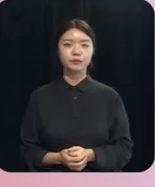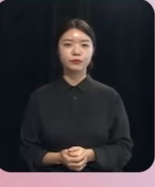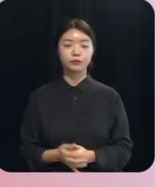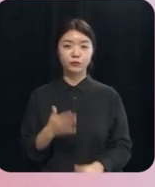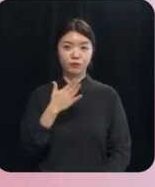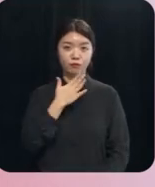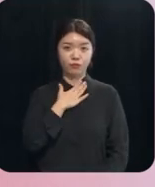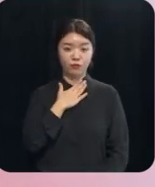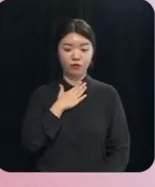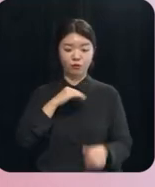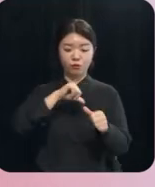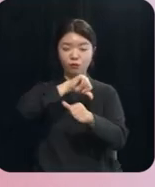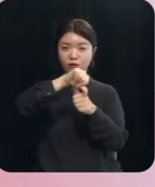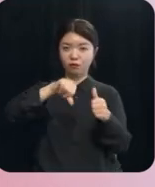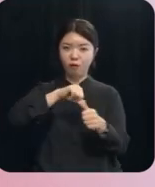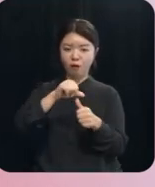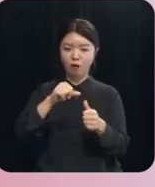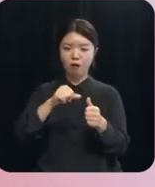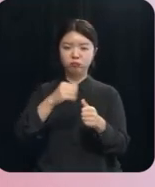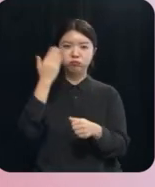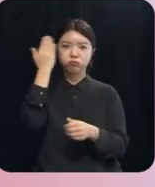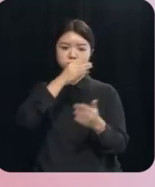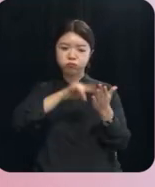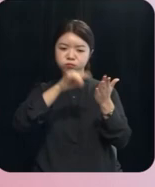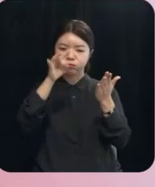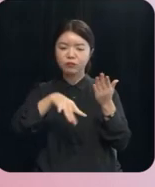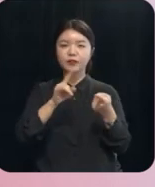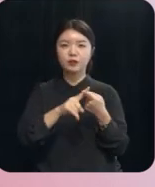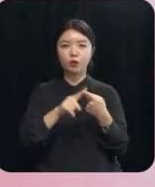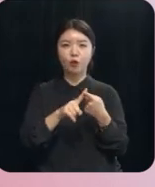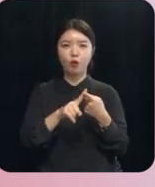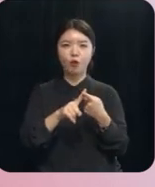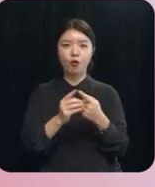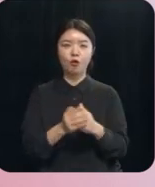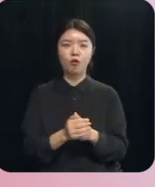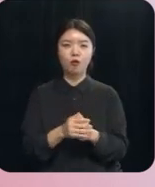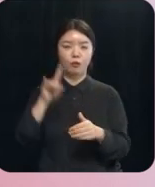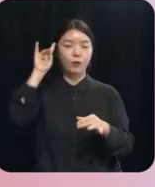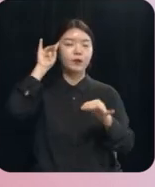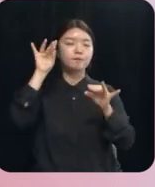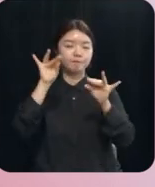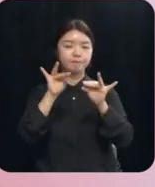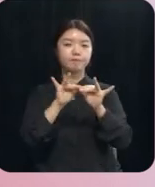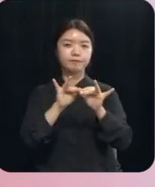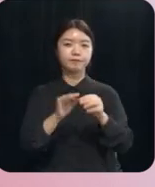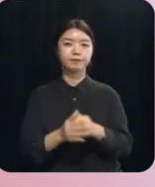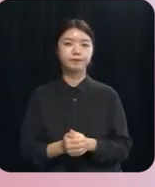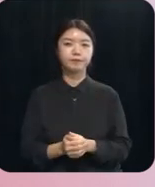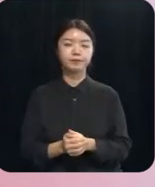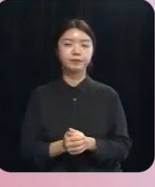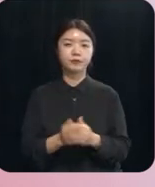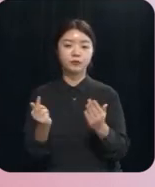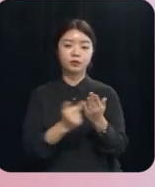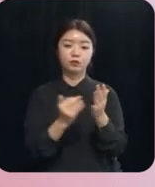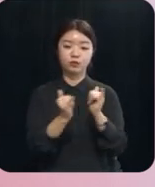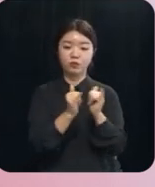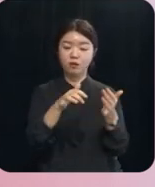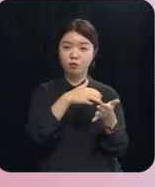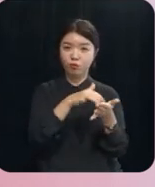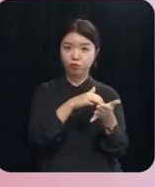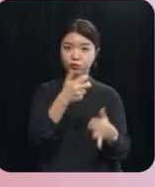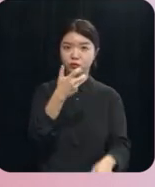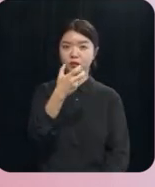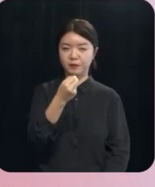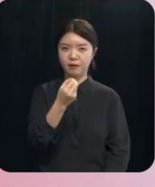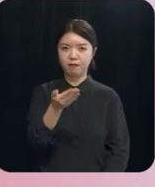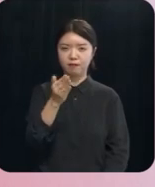저는 환경 부담금 도입에 대해서 전적으로 이제 공감합니다. 제주 인구가